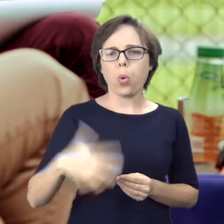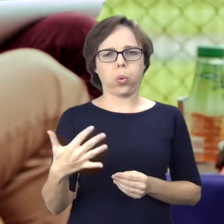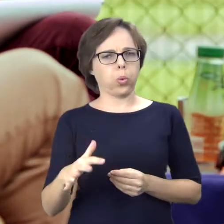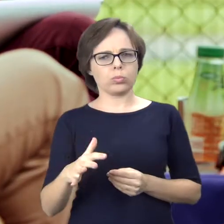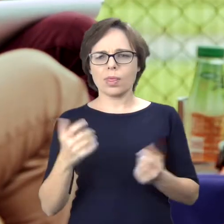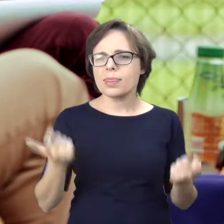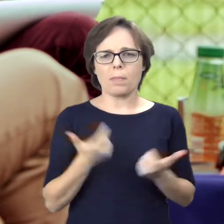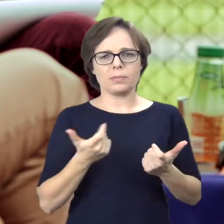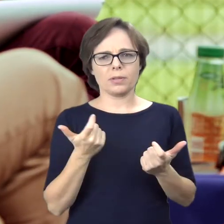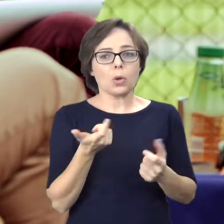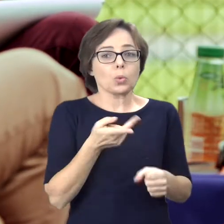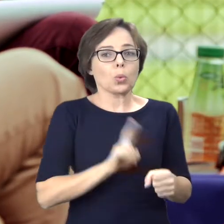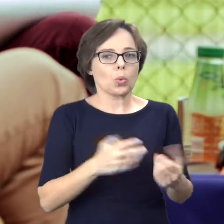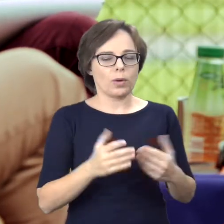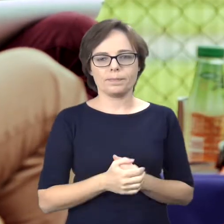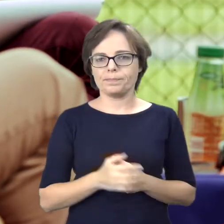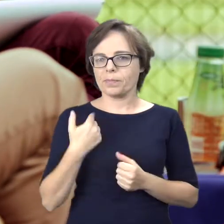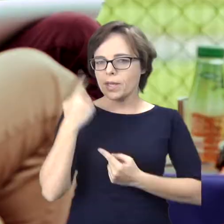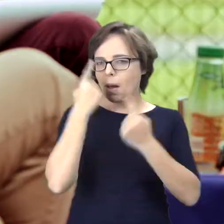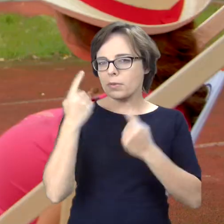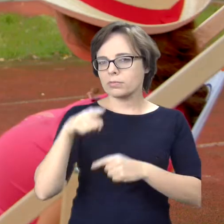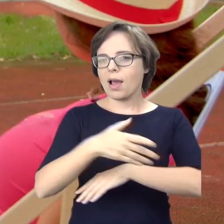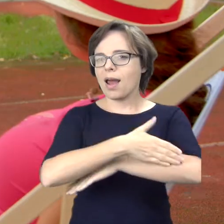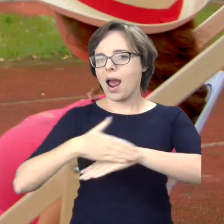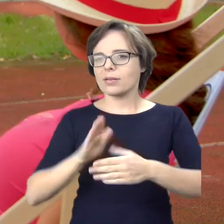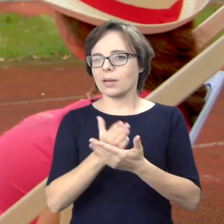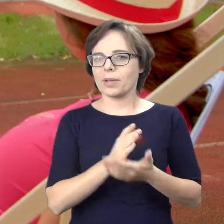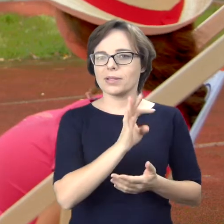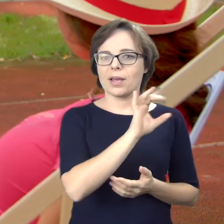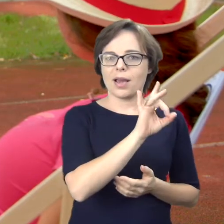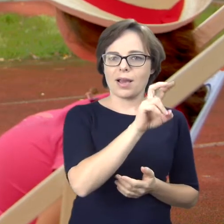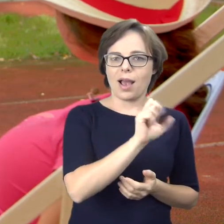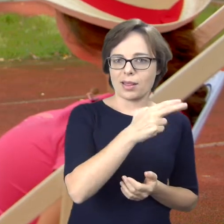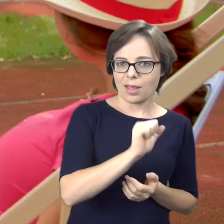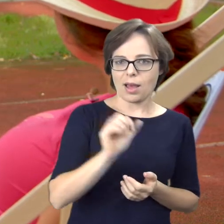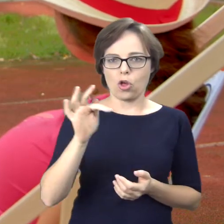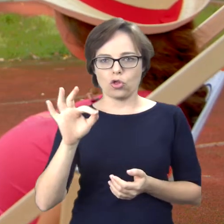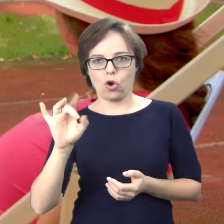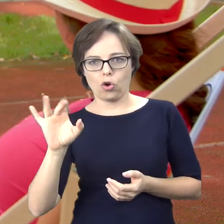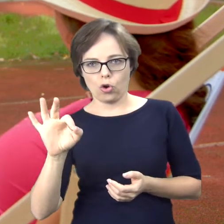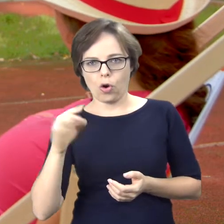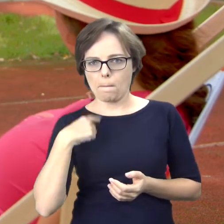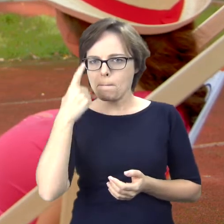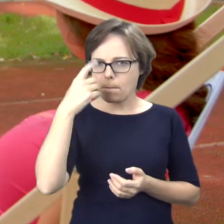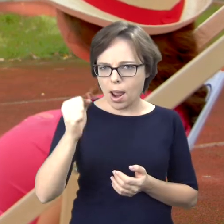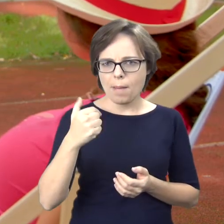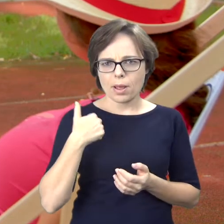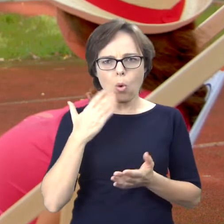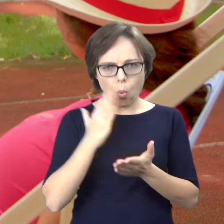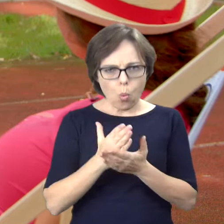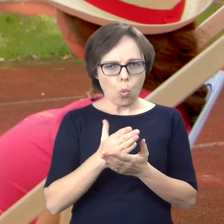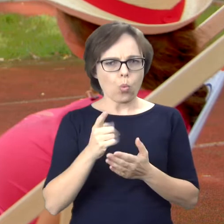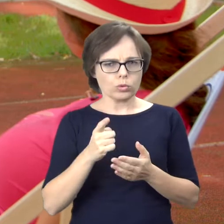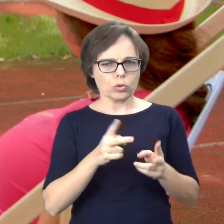niebezpieczne? No, to myślę, że to była granica między Ganą a Togo. Ja pamiętam, jak przyjechałem już w trakcie podróży